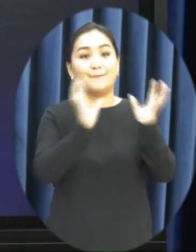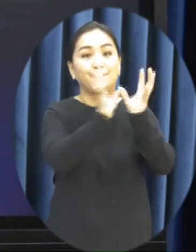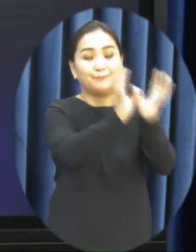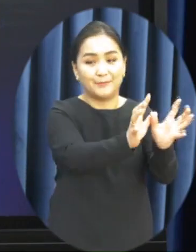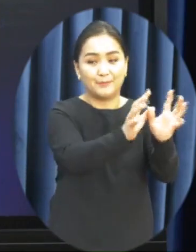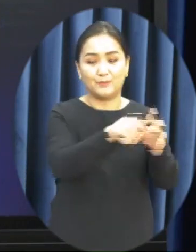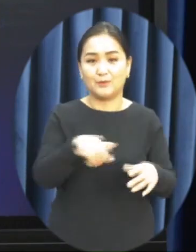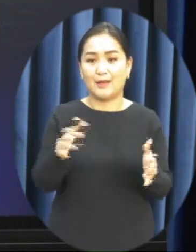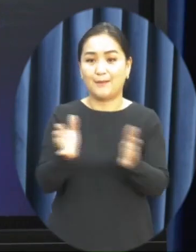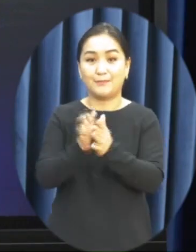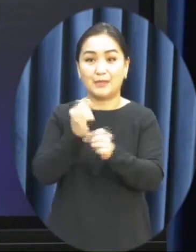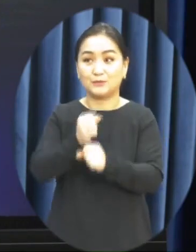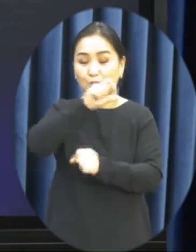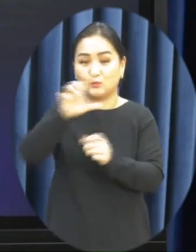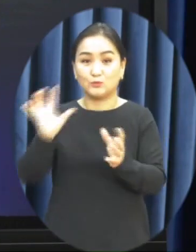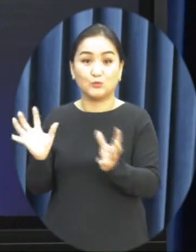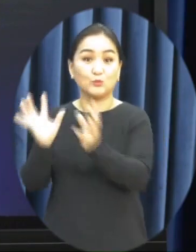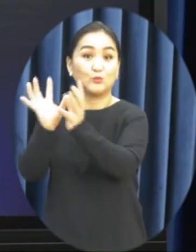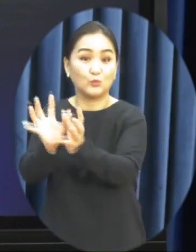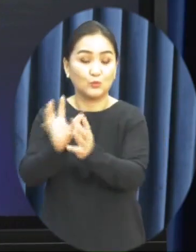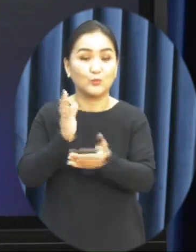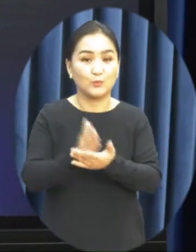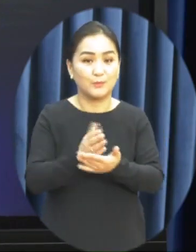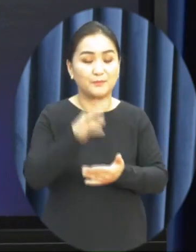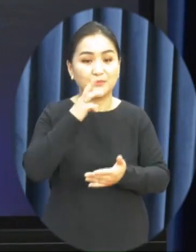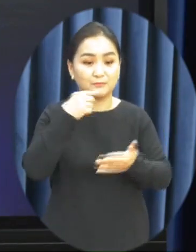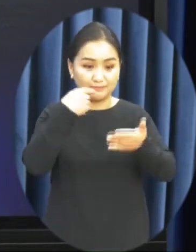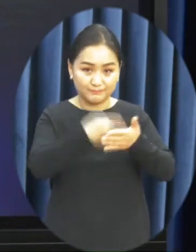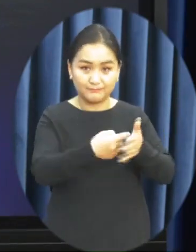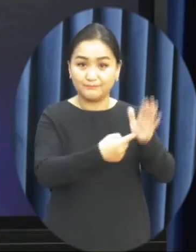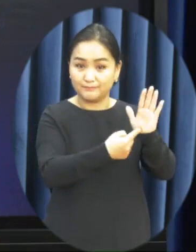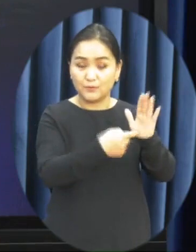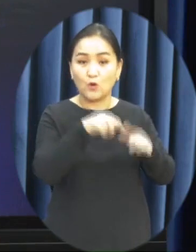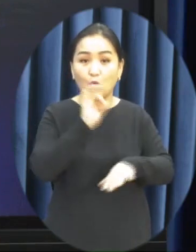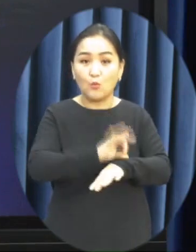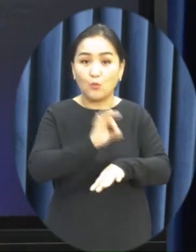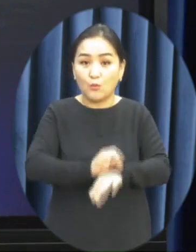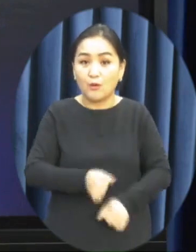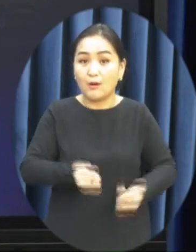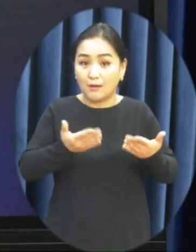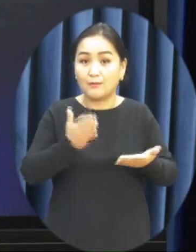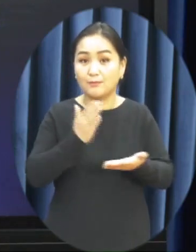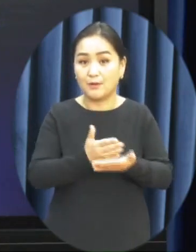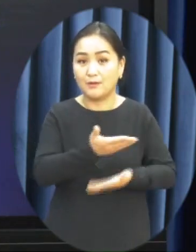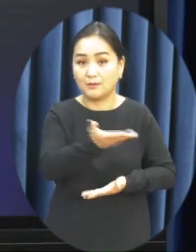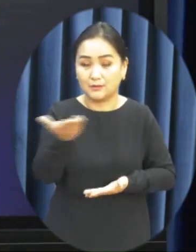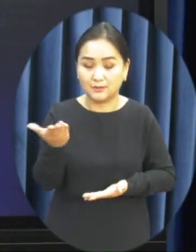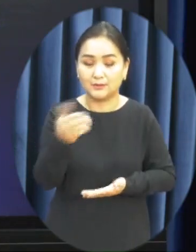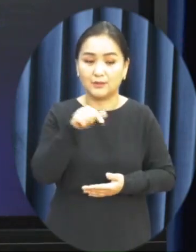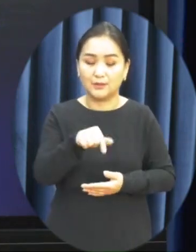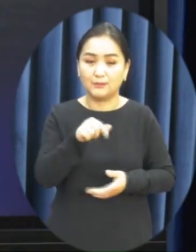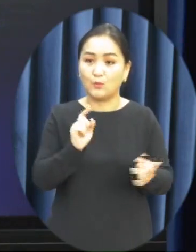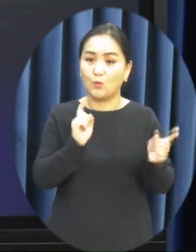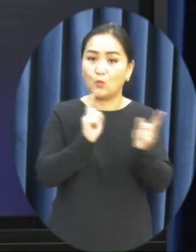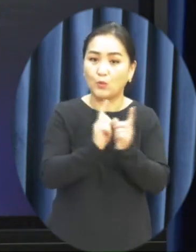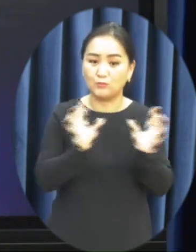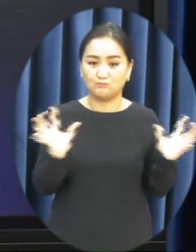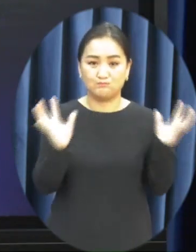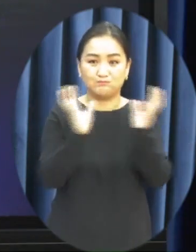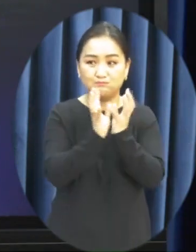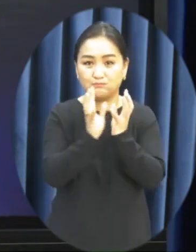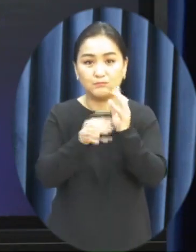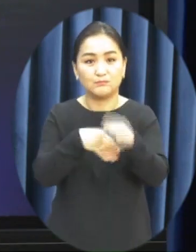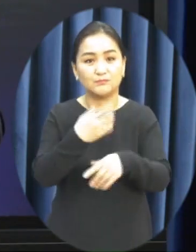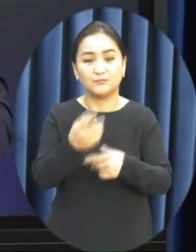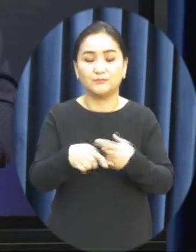ཁུག ཁོས པའི སློང ཕྱོངས པའི སྤྱི བྱེ པའི གས སླི སུང གནས སུངས པའི ཡང ཚོགས